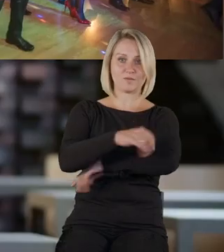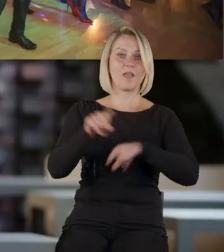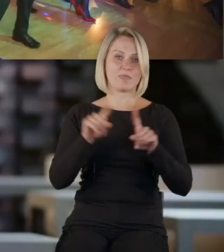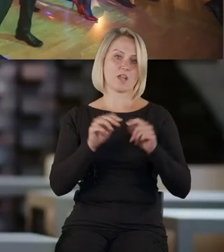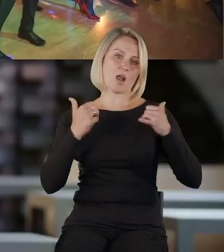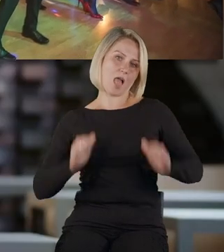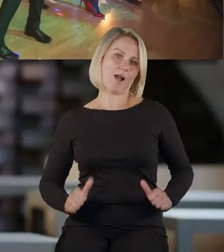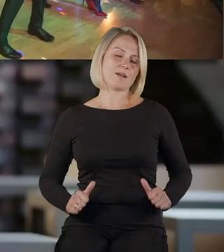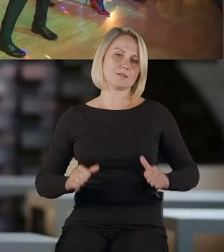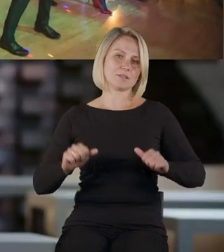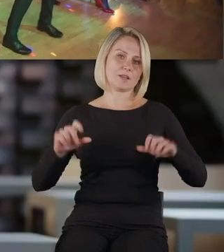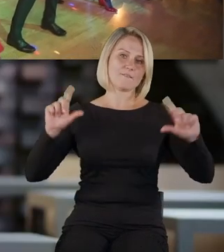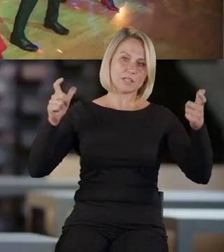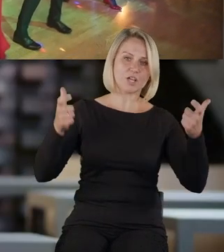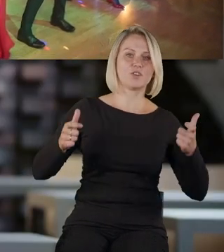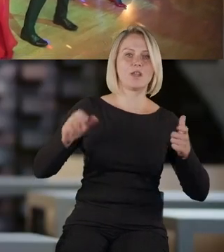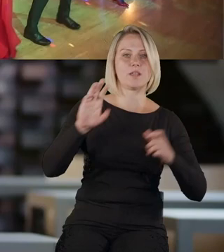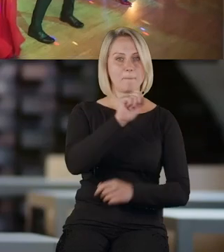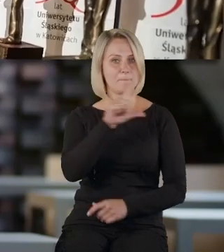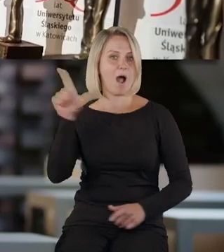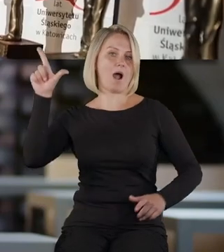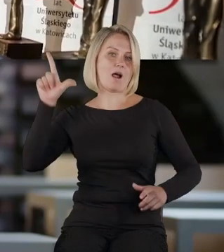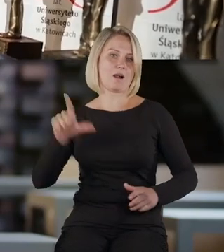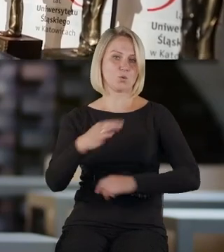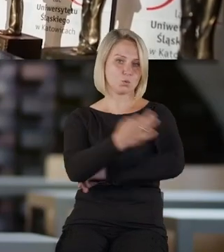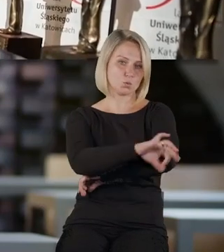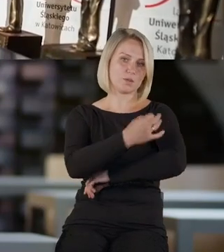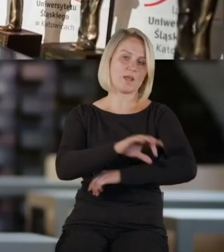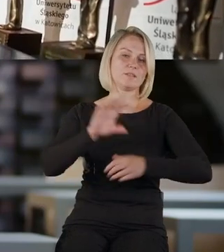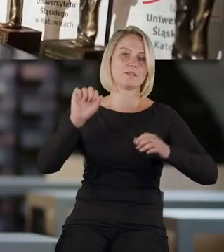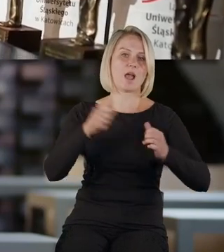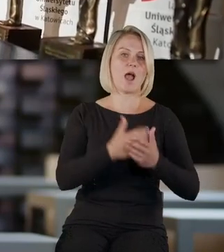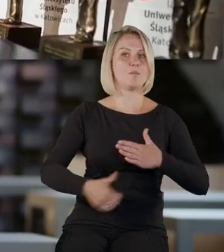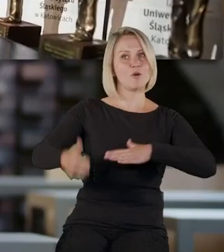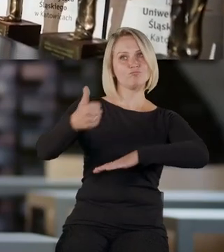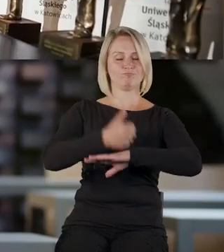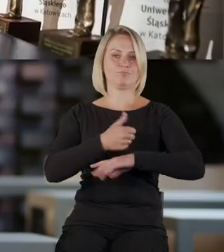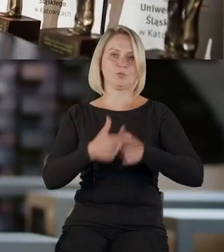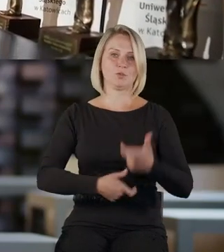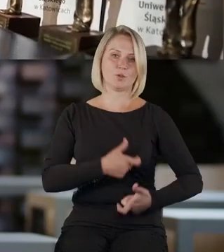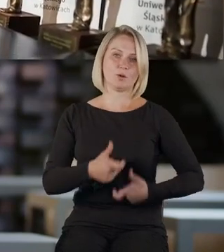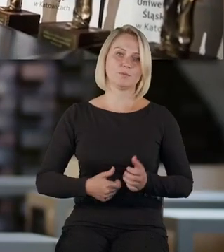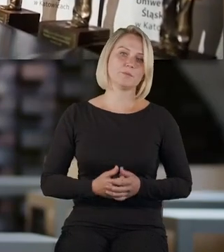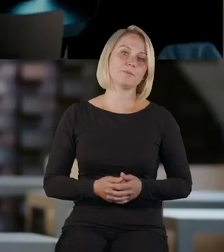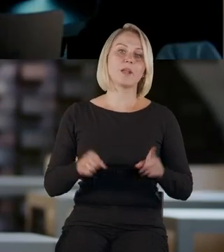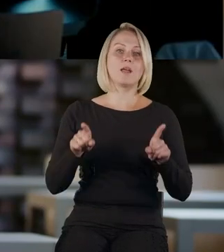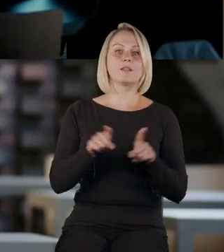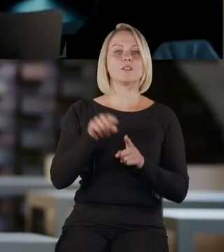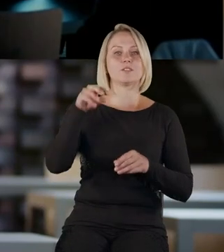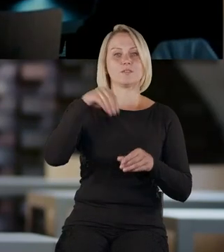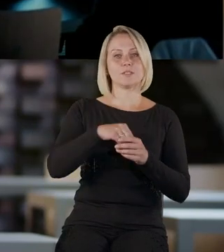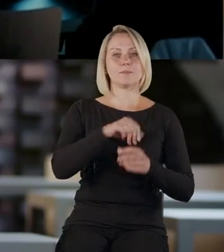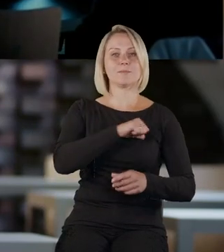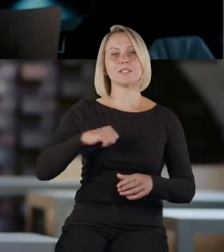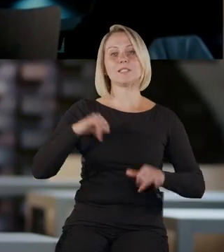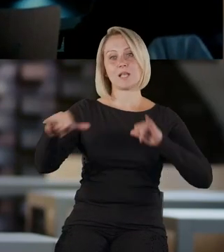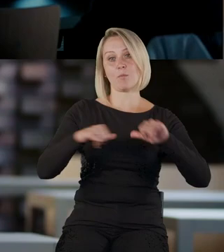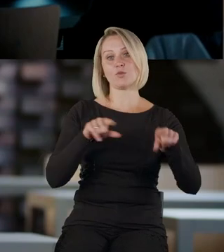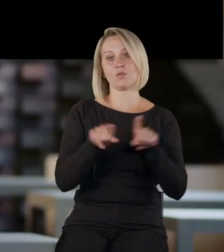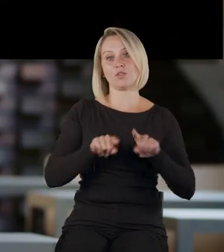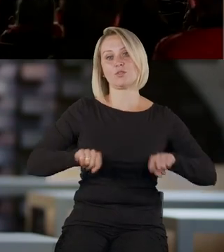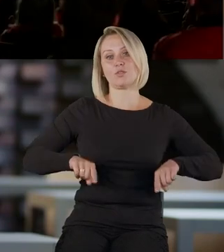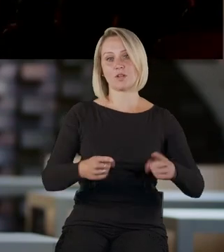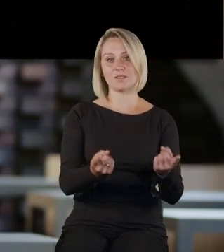eleganckich wydarzeń, takich jak bal studenta czy gala lauru studenckiego. Ponadto wydziałowe samorządy